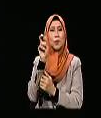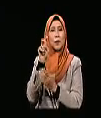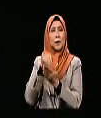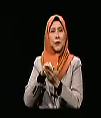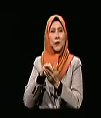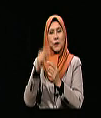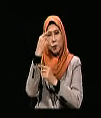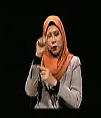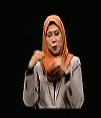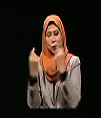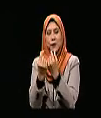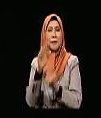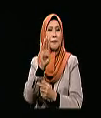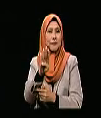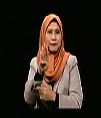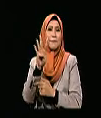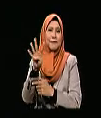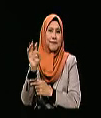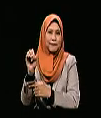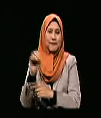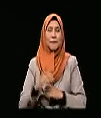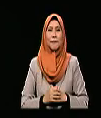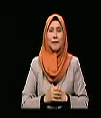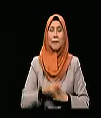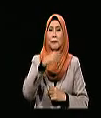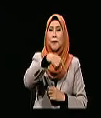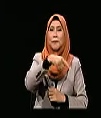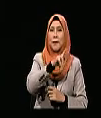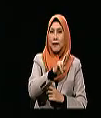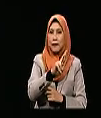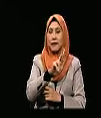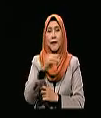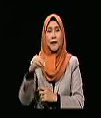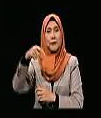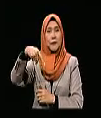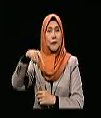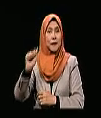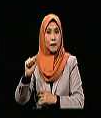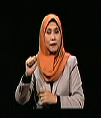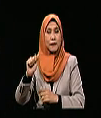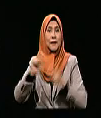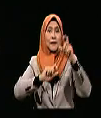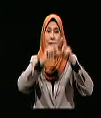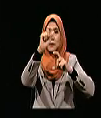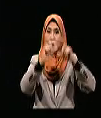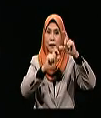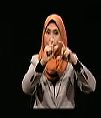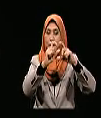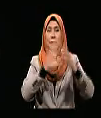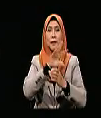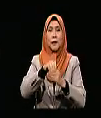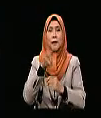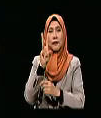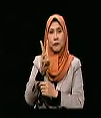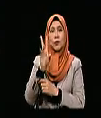kumpulan B40. Kemudian PPR dan juga PPA, terutamanya di DBKL, dia melibatkan